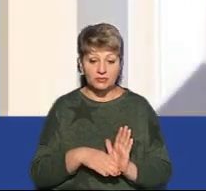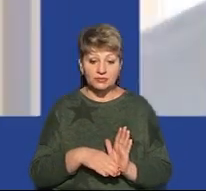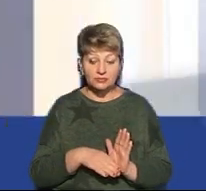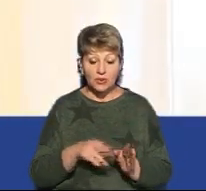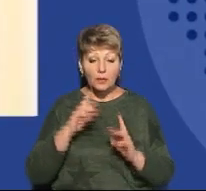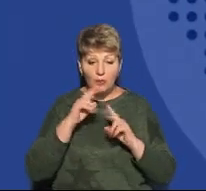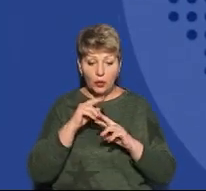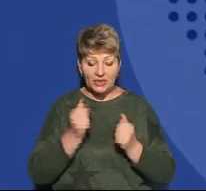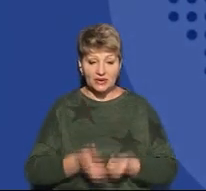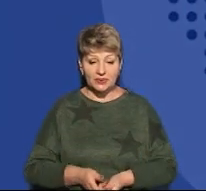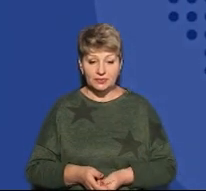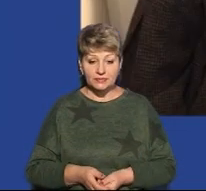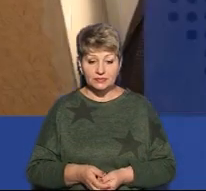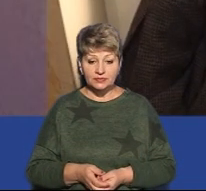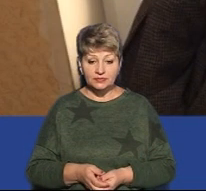помилки.